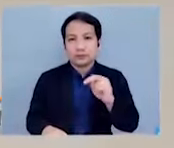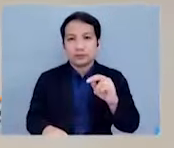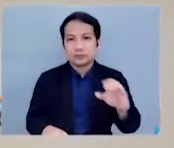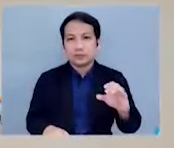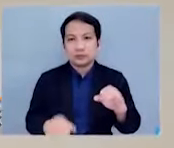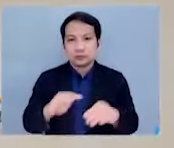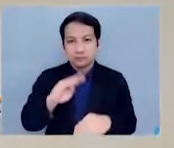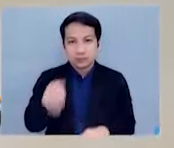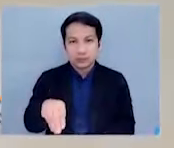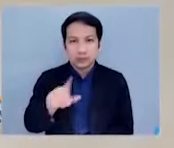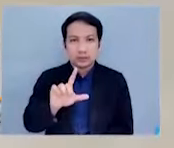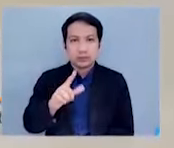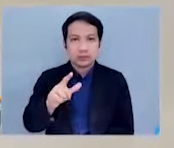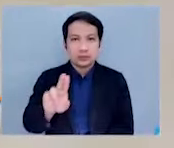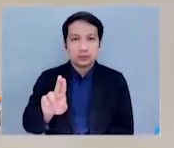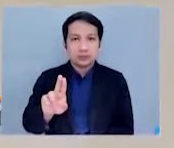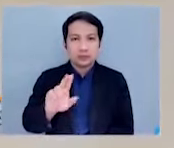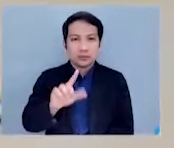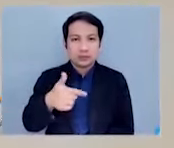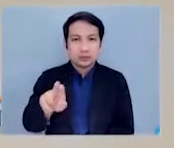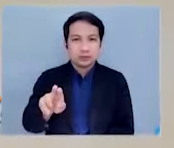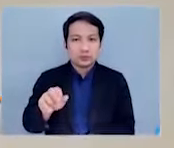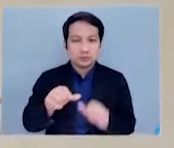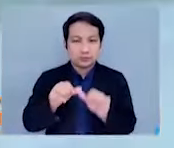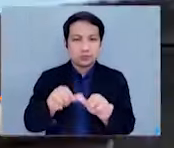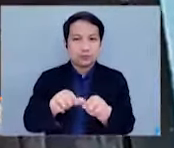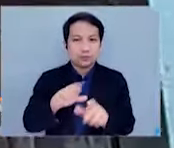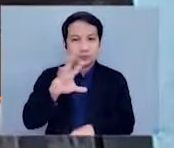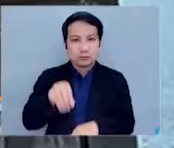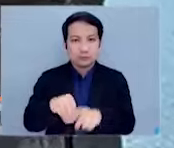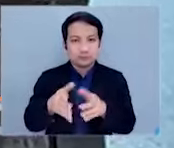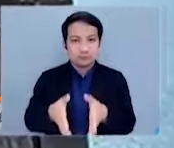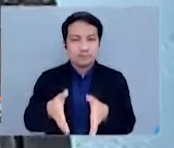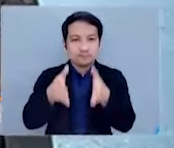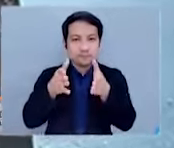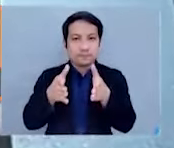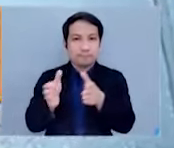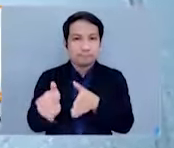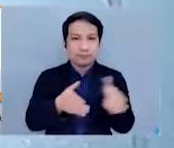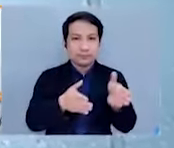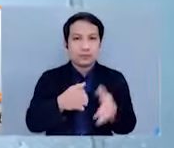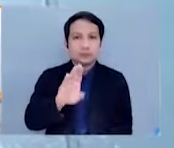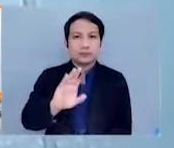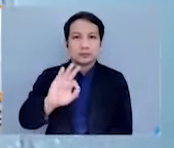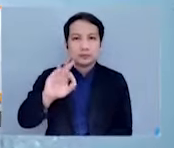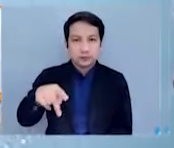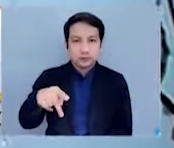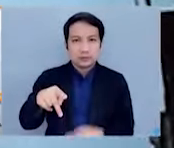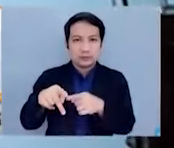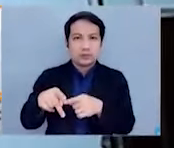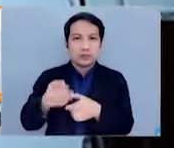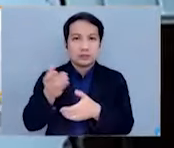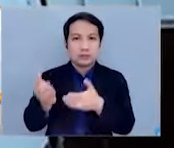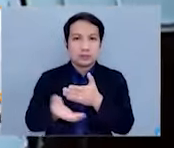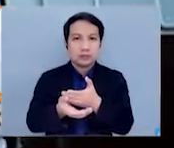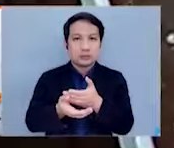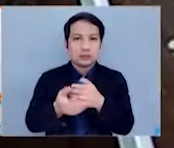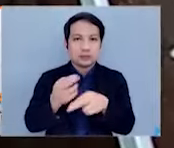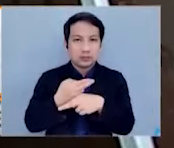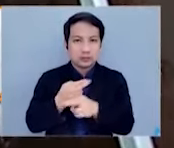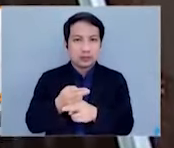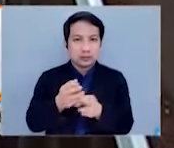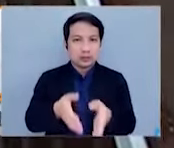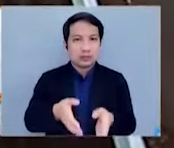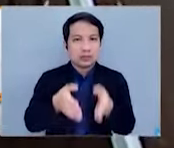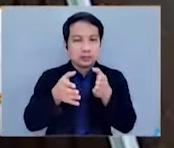na protektahan ang heritage at cultural structure. Plano ng Bureau of Fire Protection na magsagawa ng restoration at reconstruction